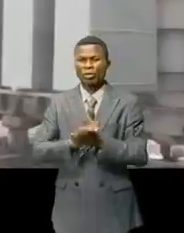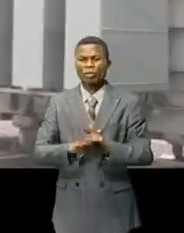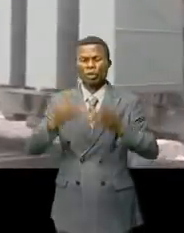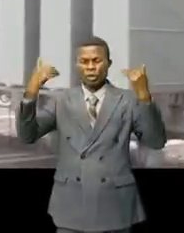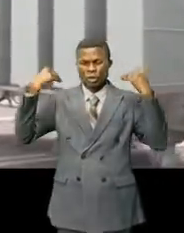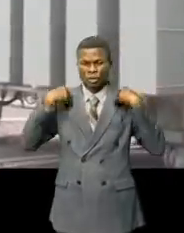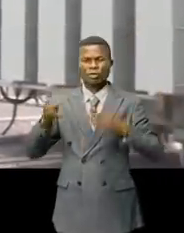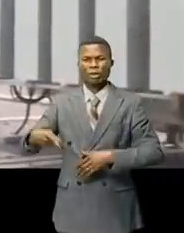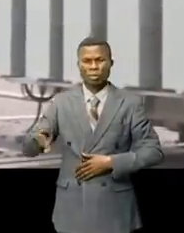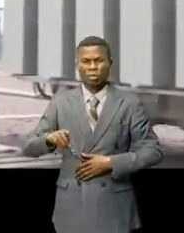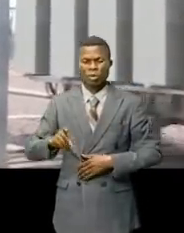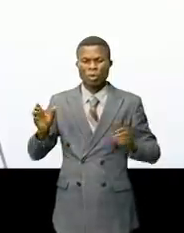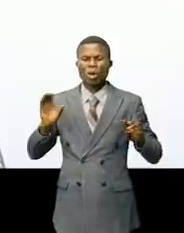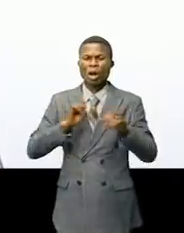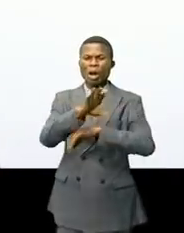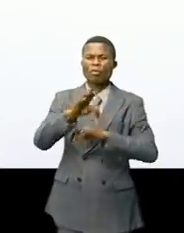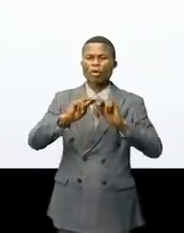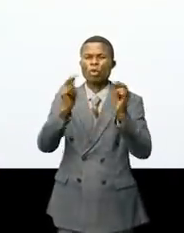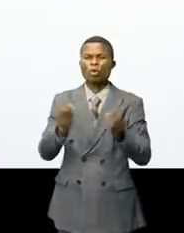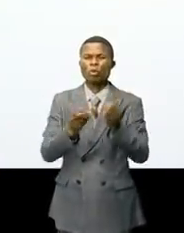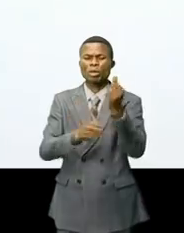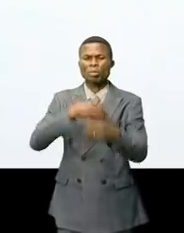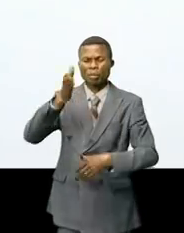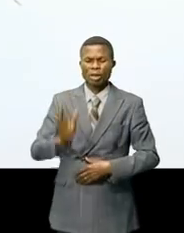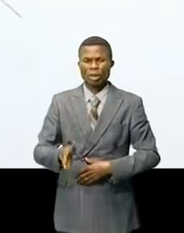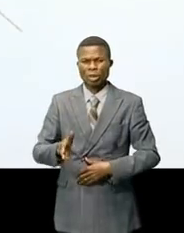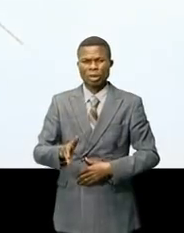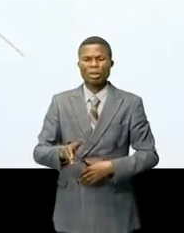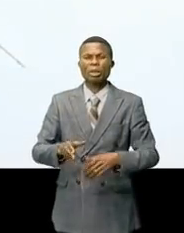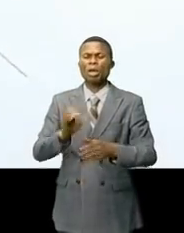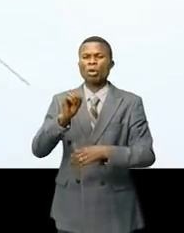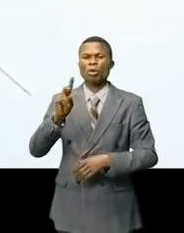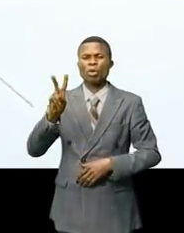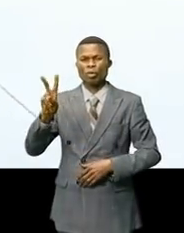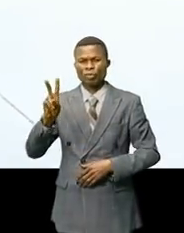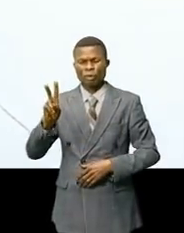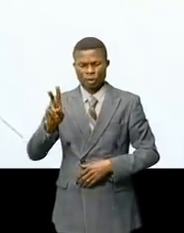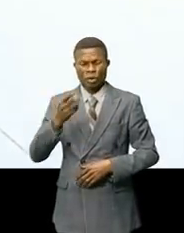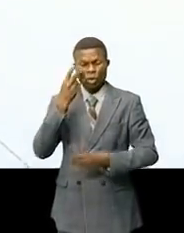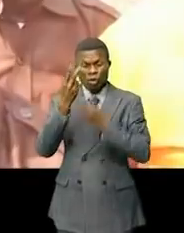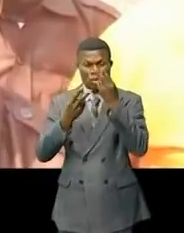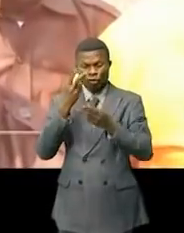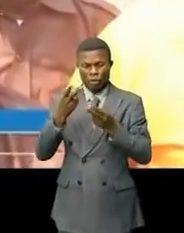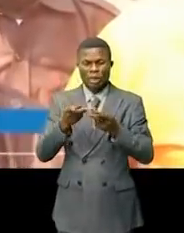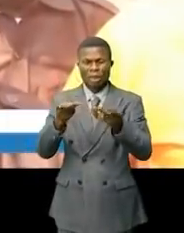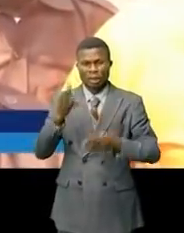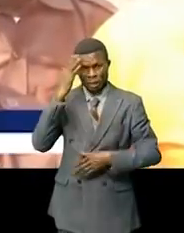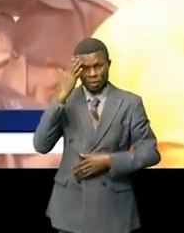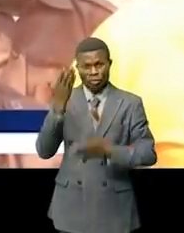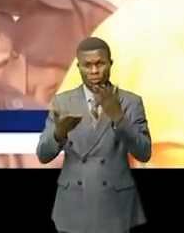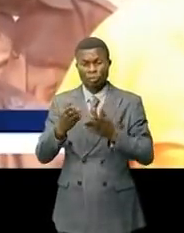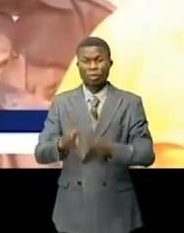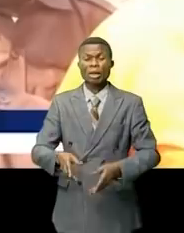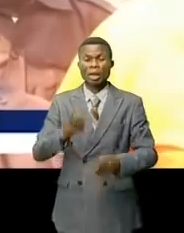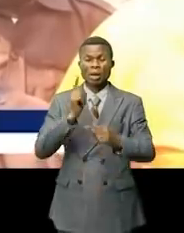gros à mobiliser et l'équipe locale d'experts de l'office des routes et de la voirie urbaine pour une visite des prix nation si avec ce depuis longtemps